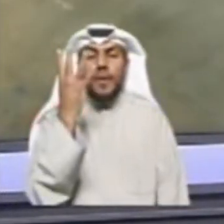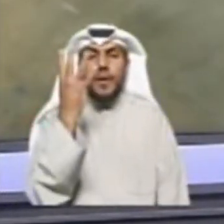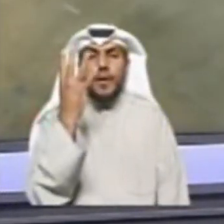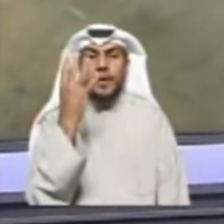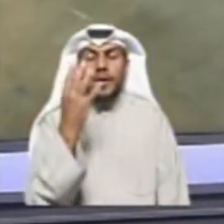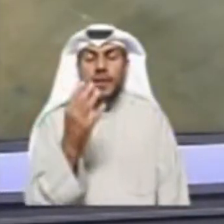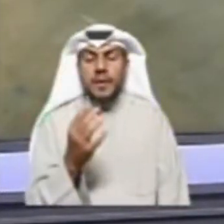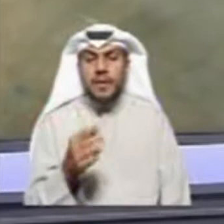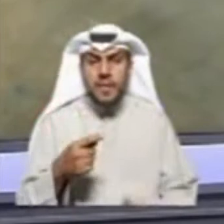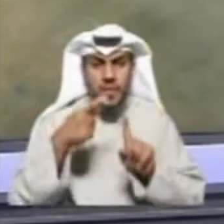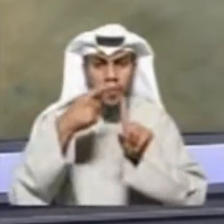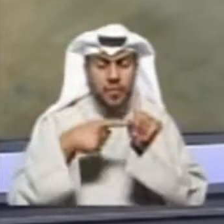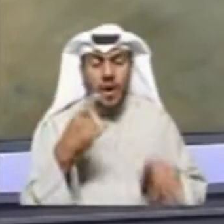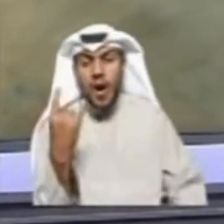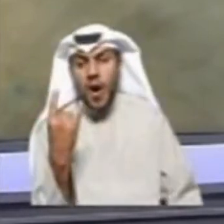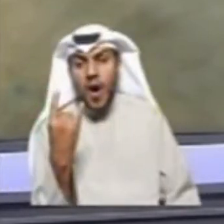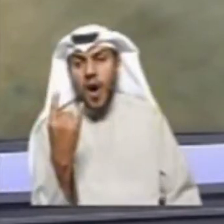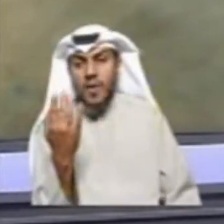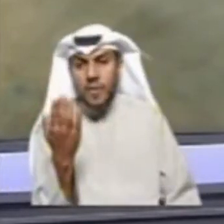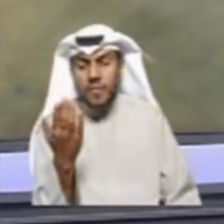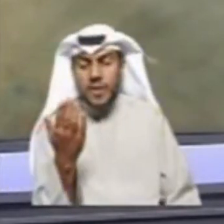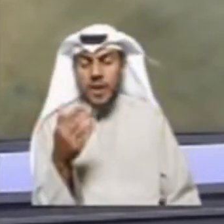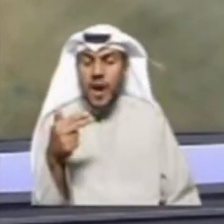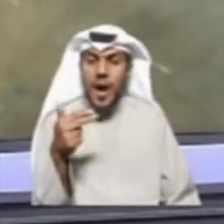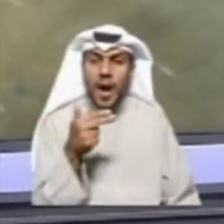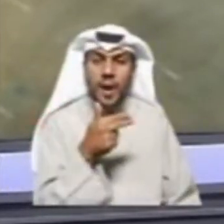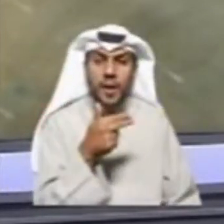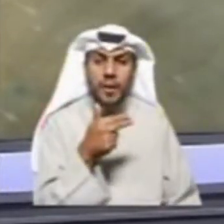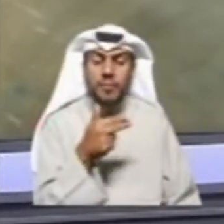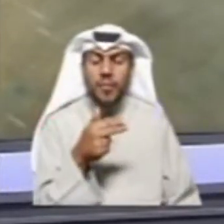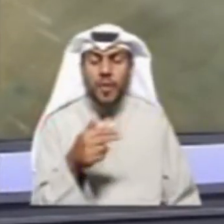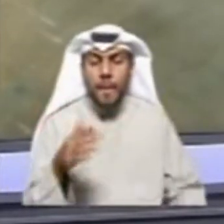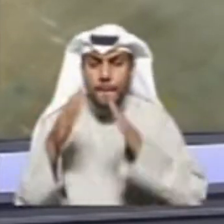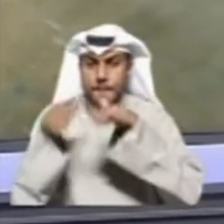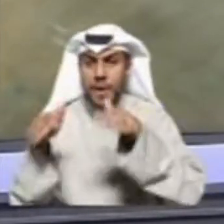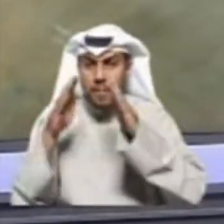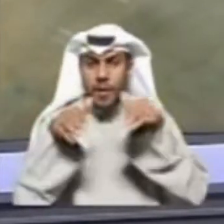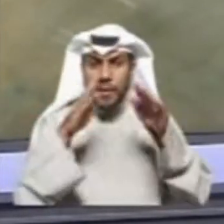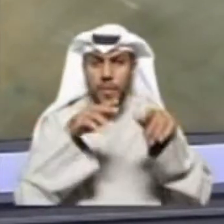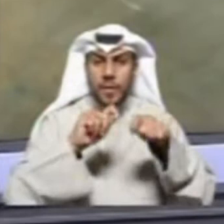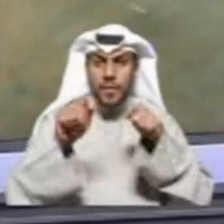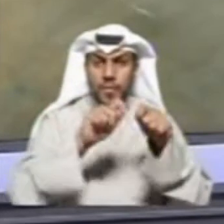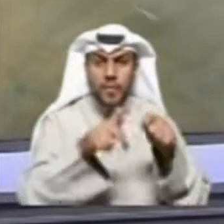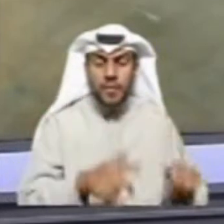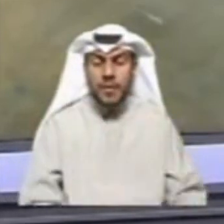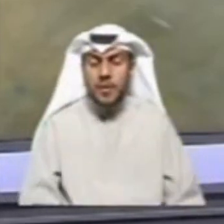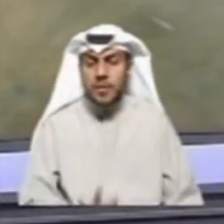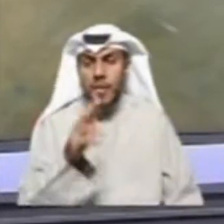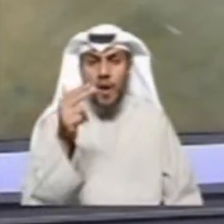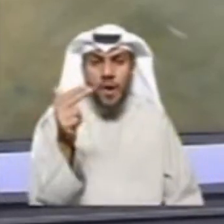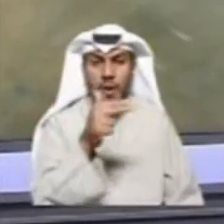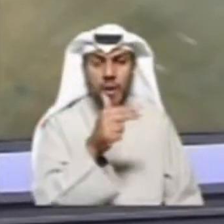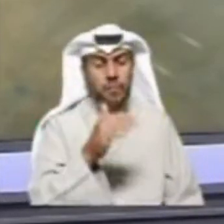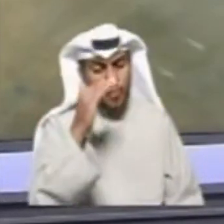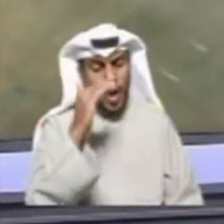درجات الحرارة الصغرى قد تصل إلى 10 درجات مئوية في المناطق الغربية، ولكن المناطق الصحراوية في شمال غرب دولة الكويت قد تصل إلى ما